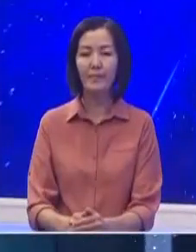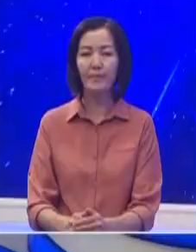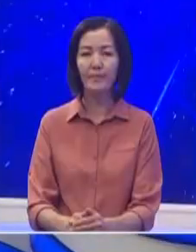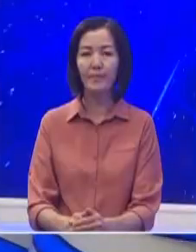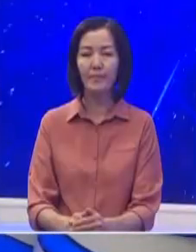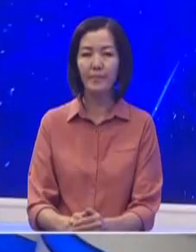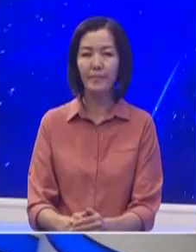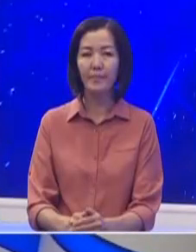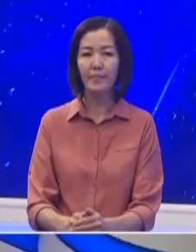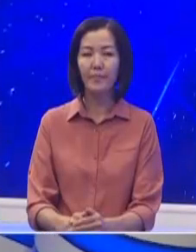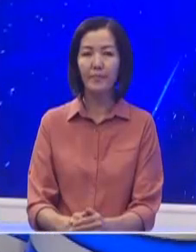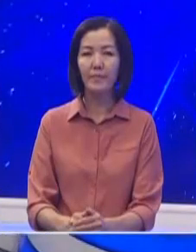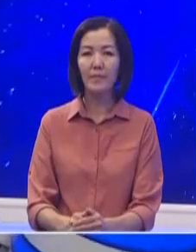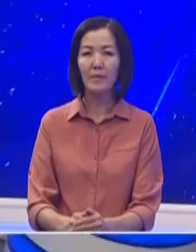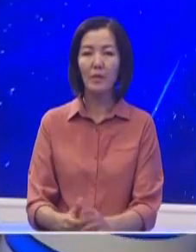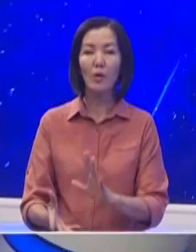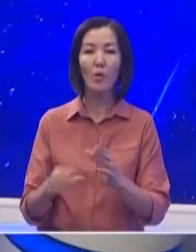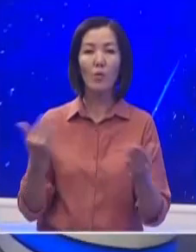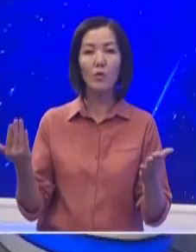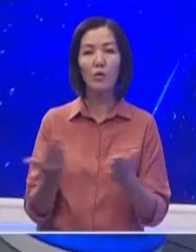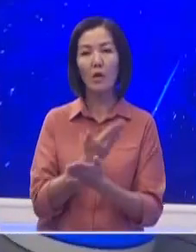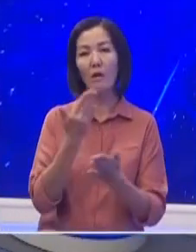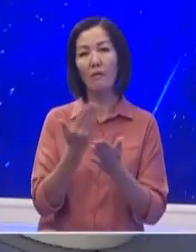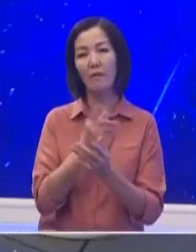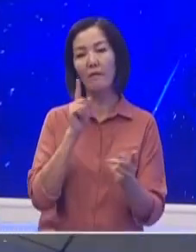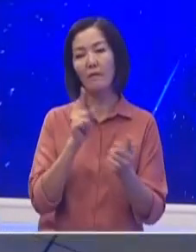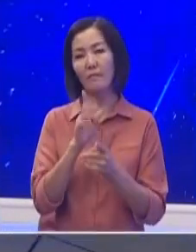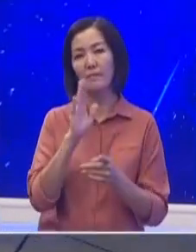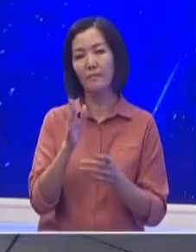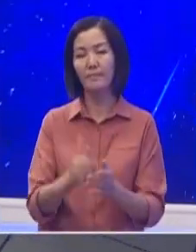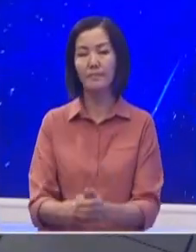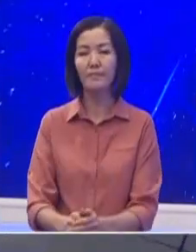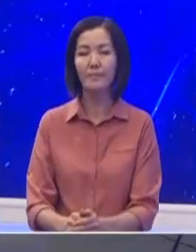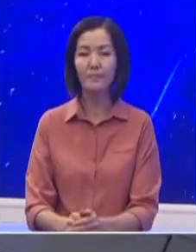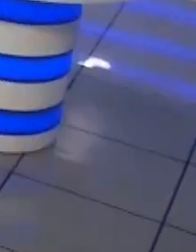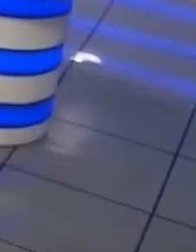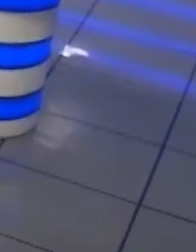Менде бар ақпарат осы. Құрметті көрермен, Жетісуда жүздескенше.